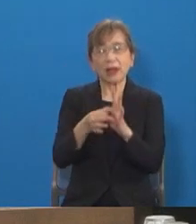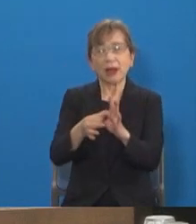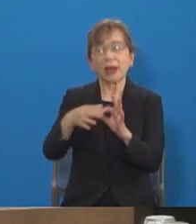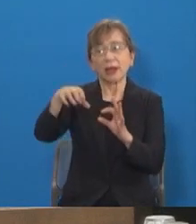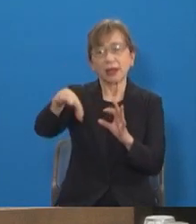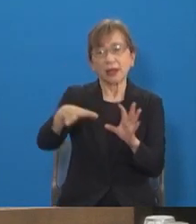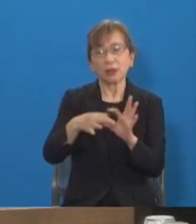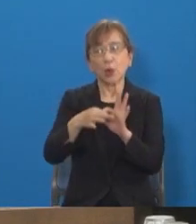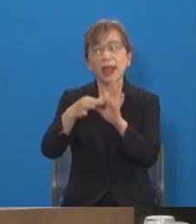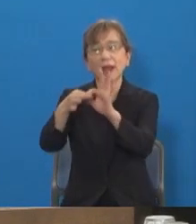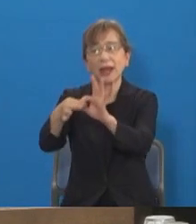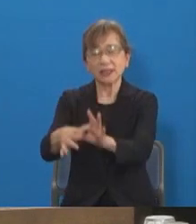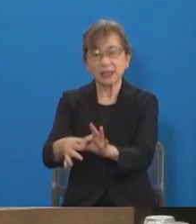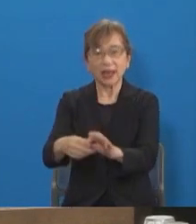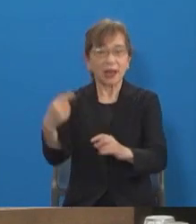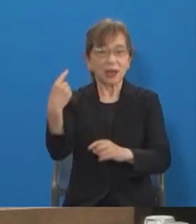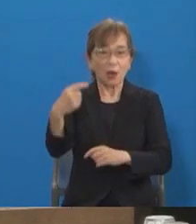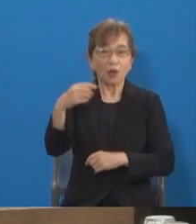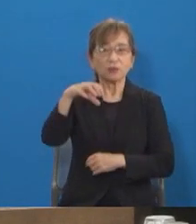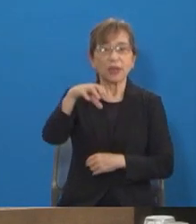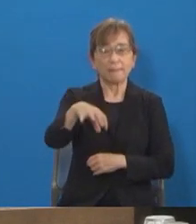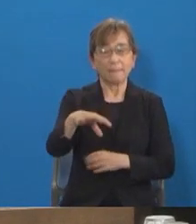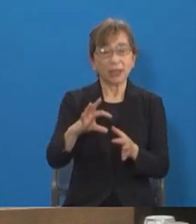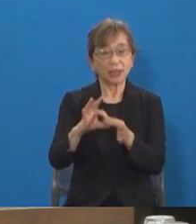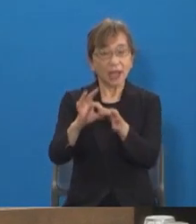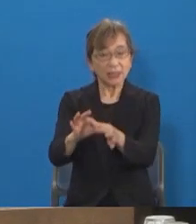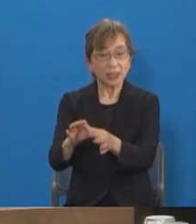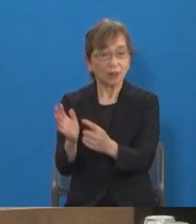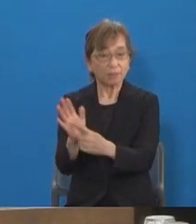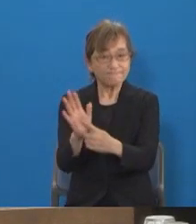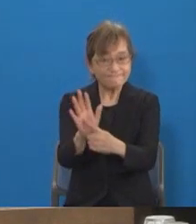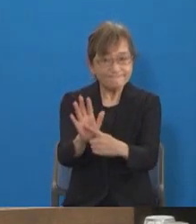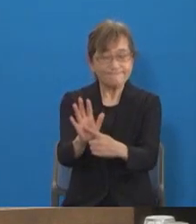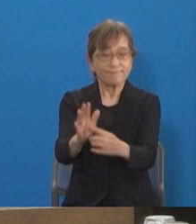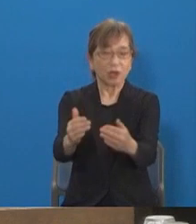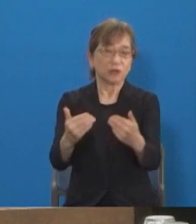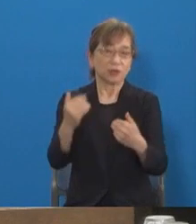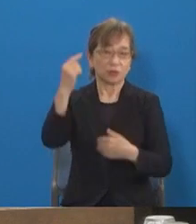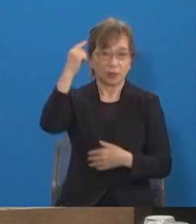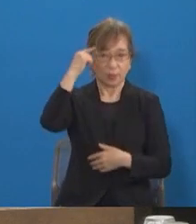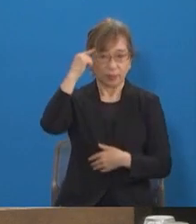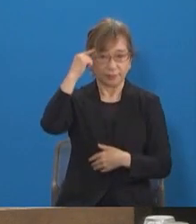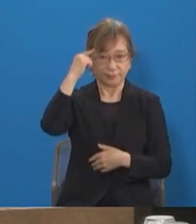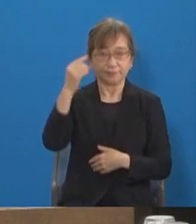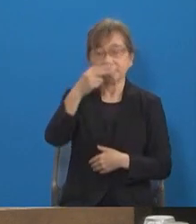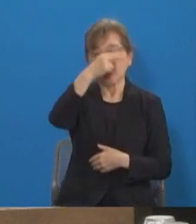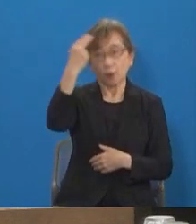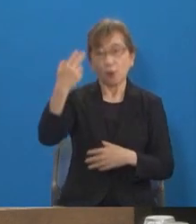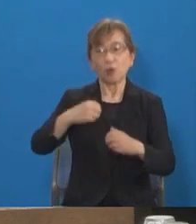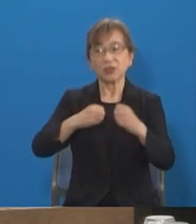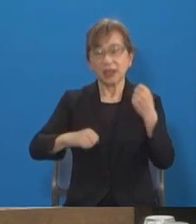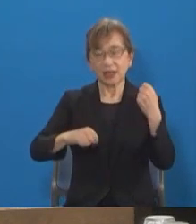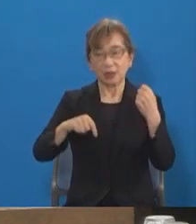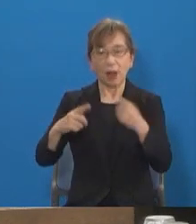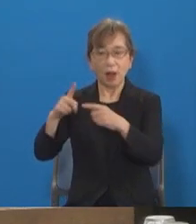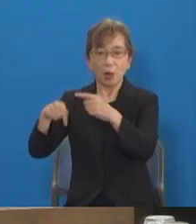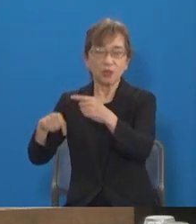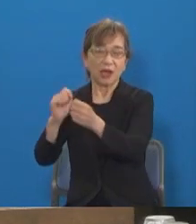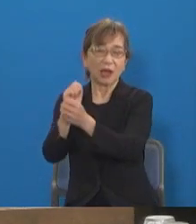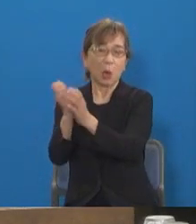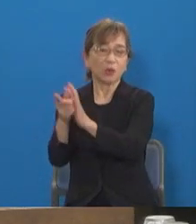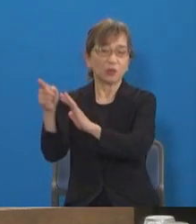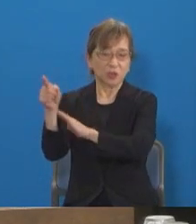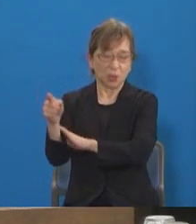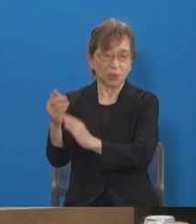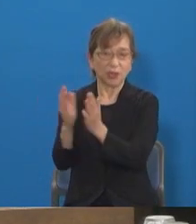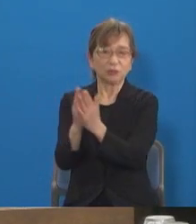ら、広く教育現場へのアプローチを進めていくことが重要と考えます。高校生には、厚生労働省作成のハ